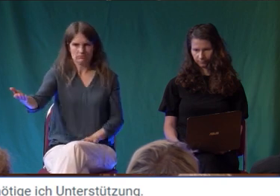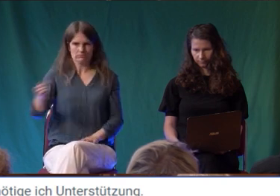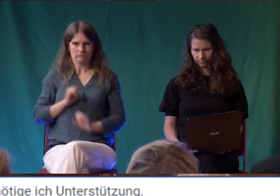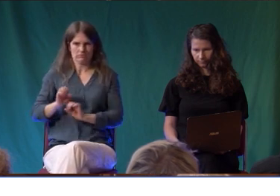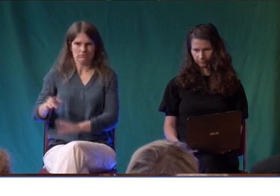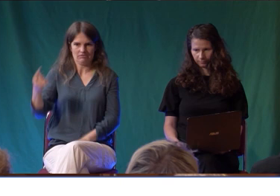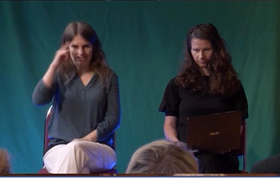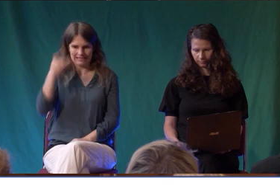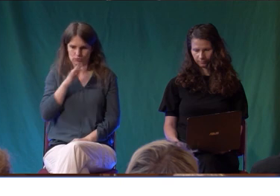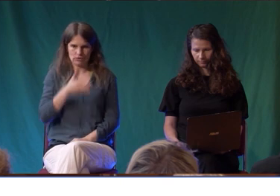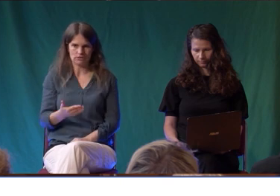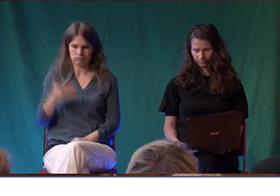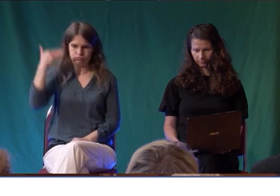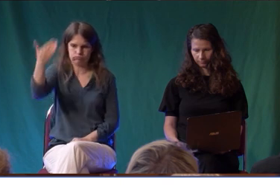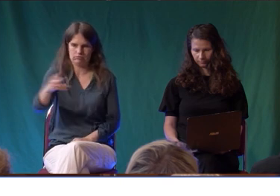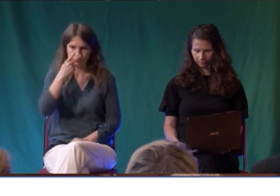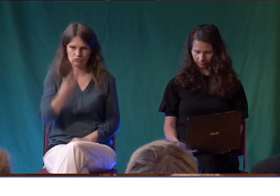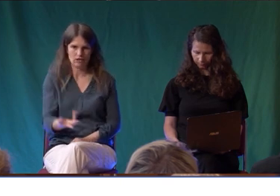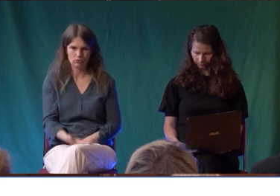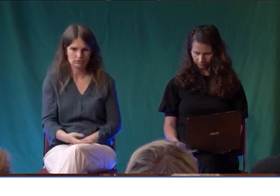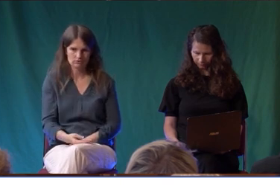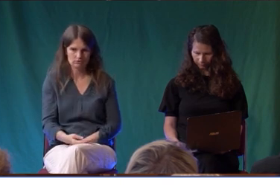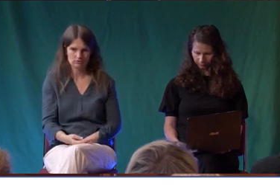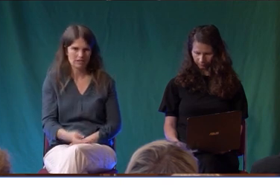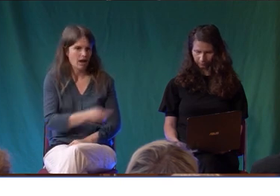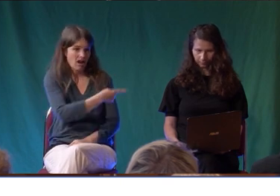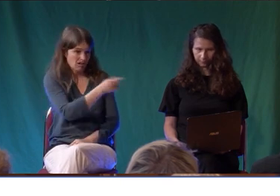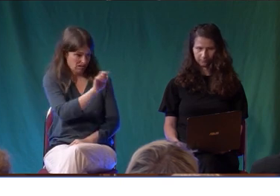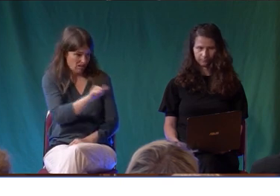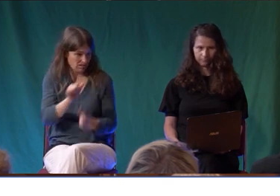welche Hilfe braucht das kann niemand einschätzen